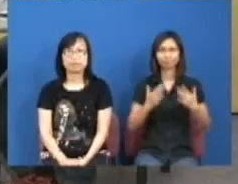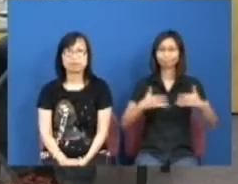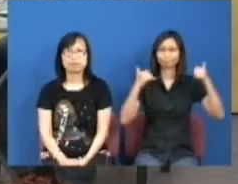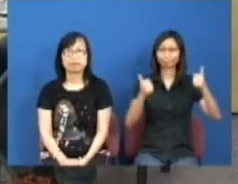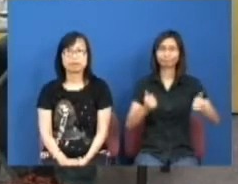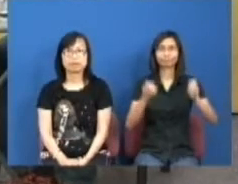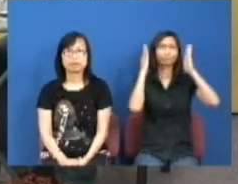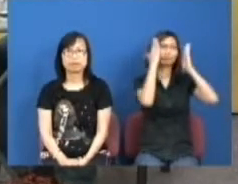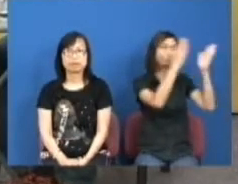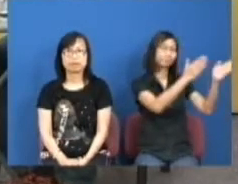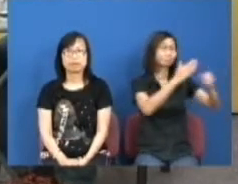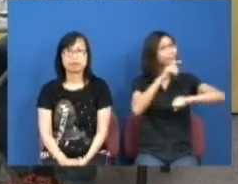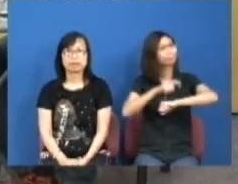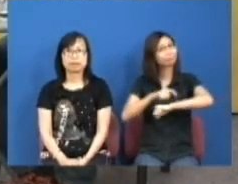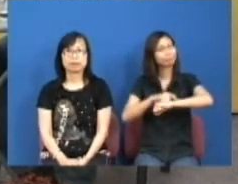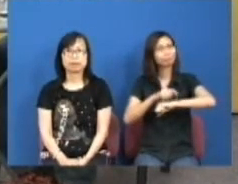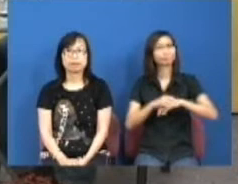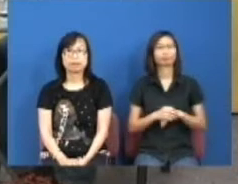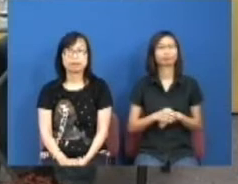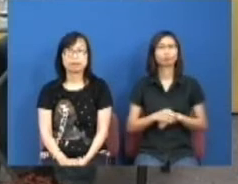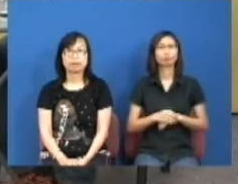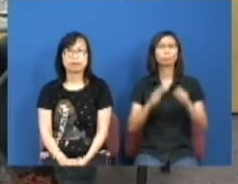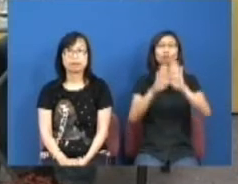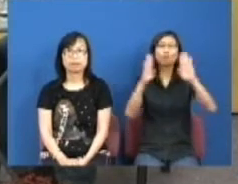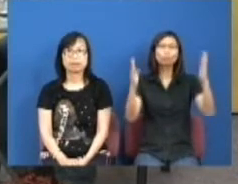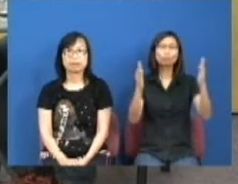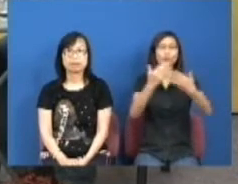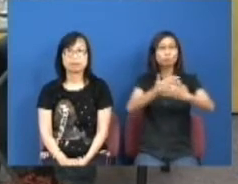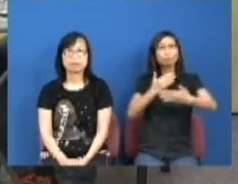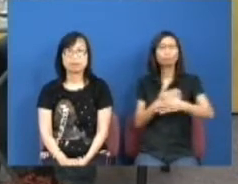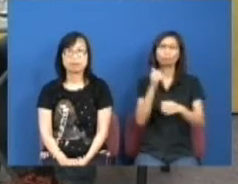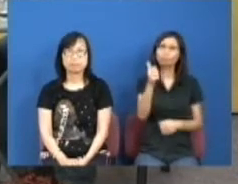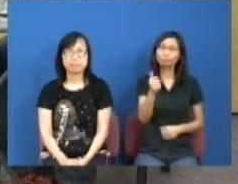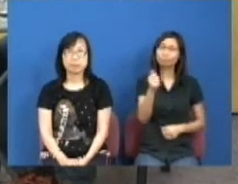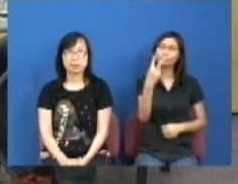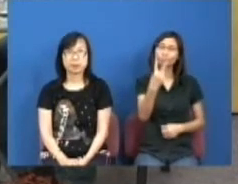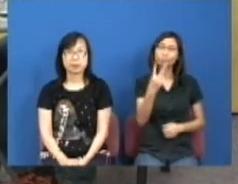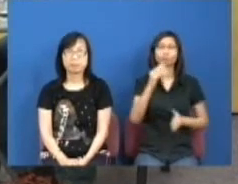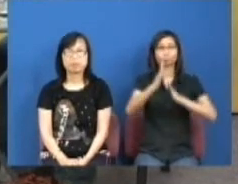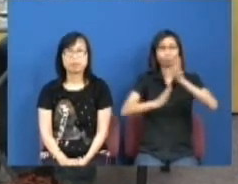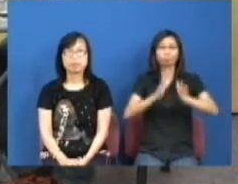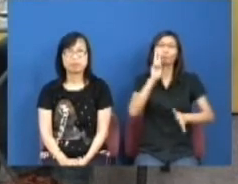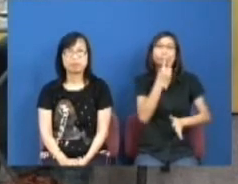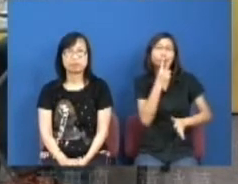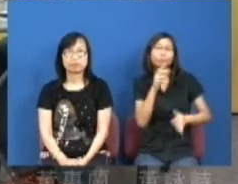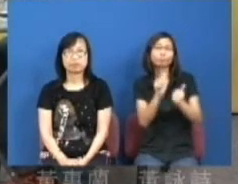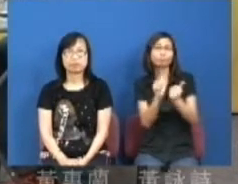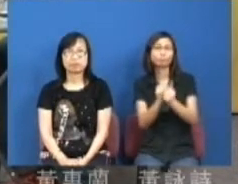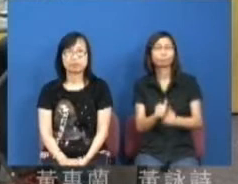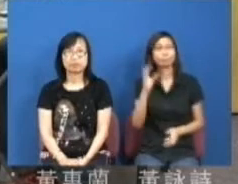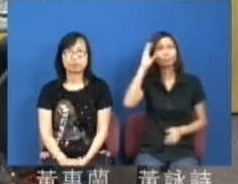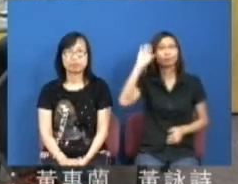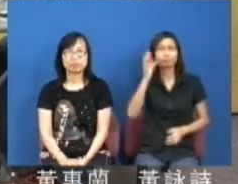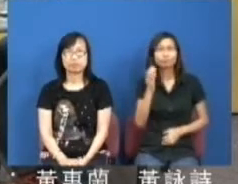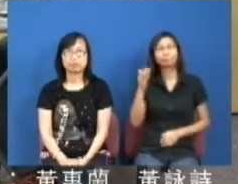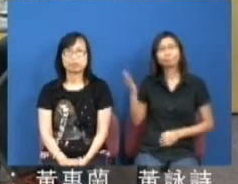大家好，又是向左望的节目时间了。咁咧，节目未开始之前咧，都先多谢两位帮我做手语的朋友，阿 Bonnie 同